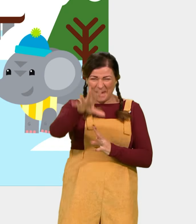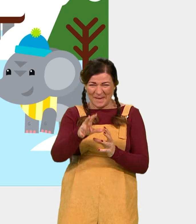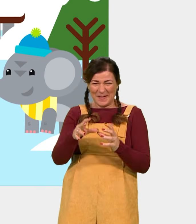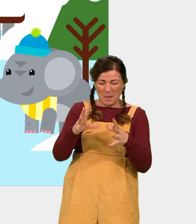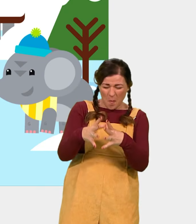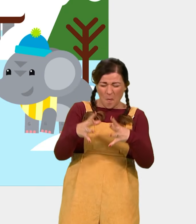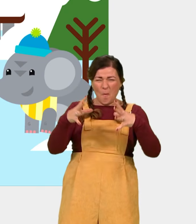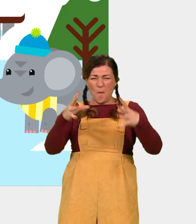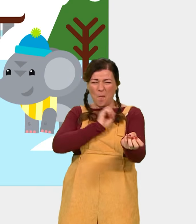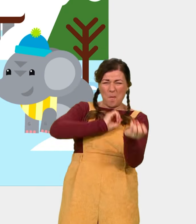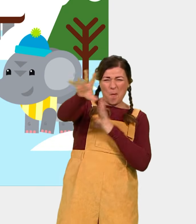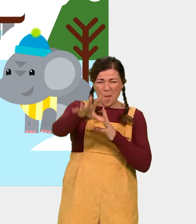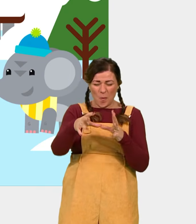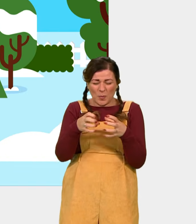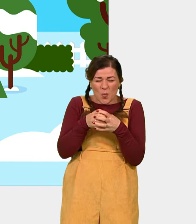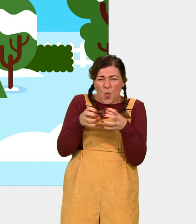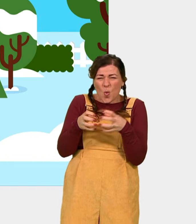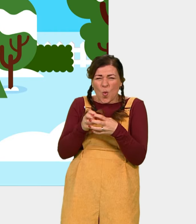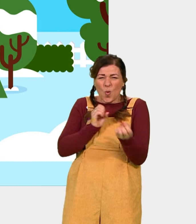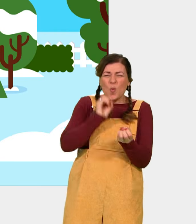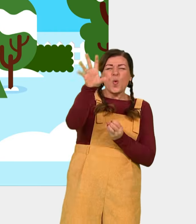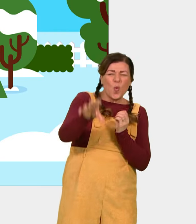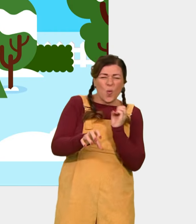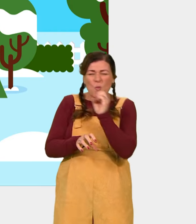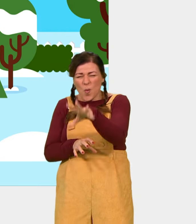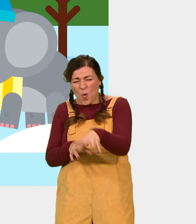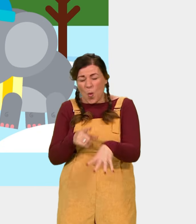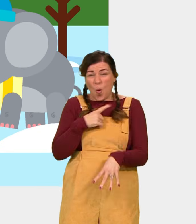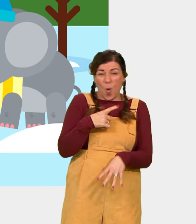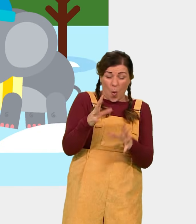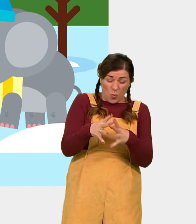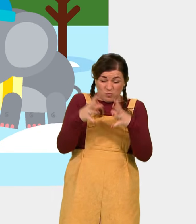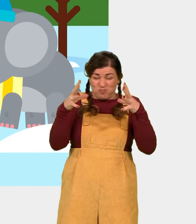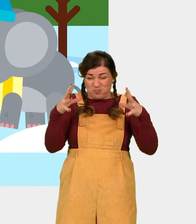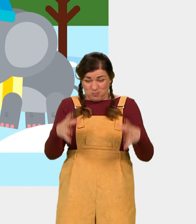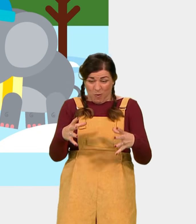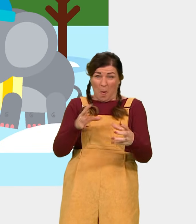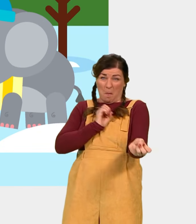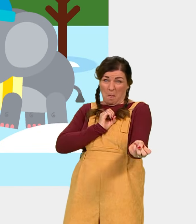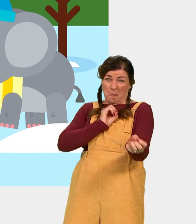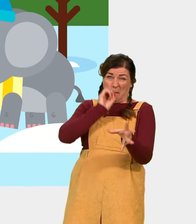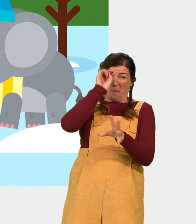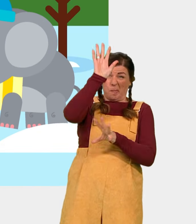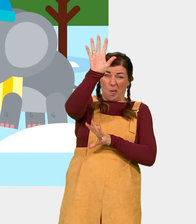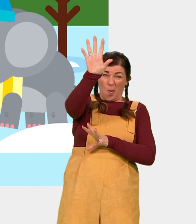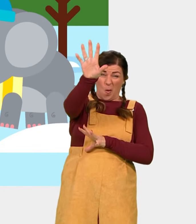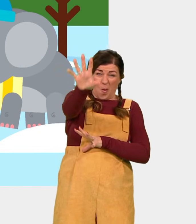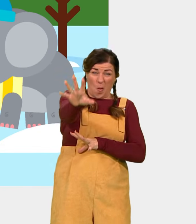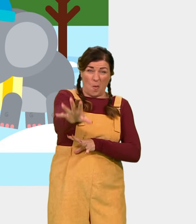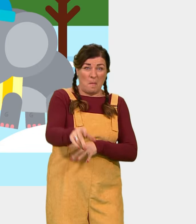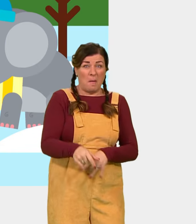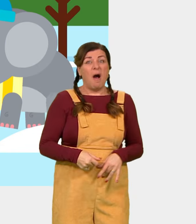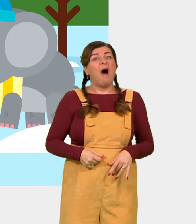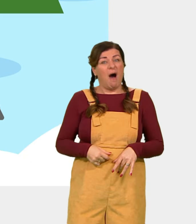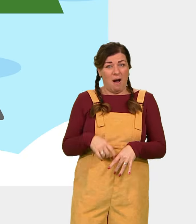rai mawr a rai bach, ac un anferthol a laniodd gyda chlec a drwnc